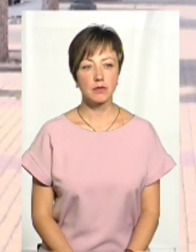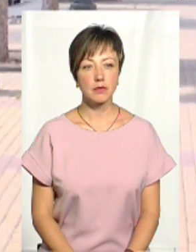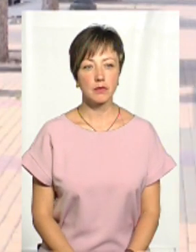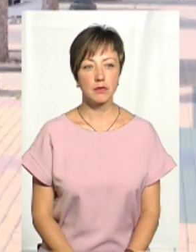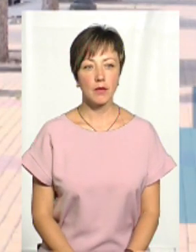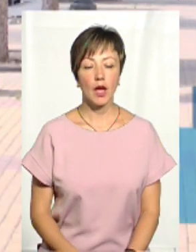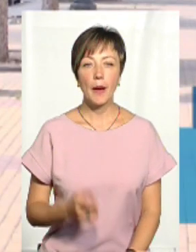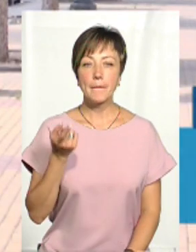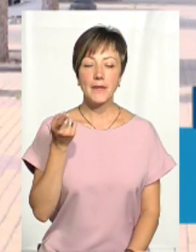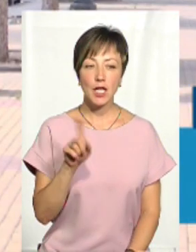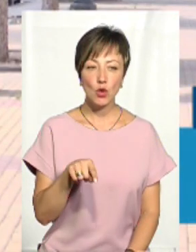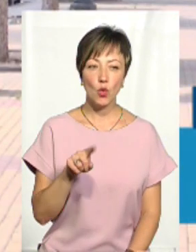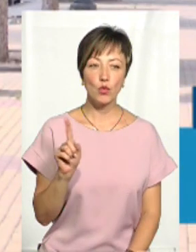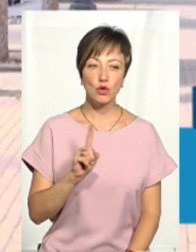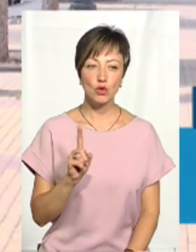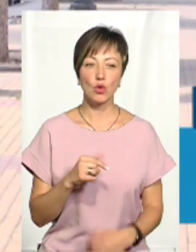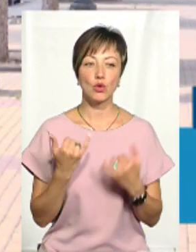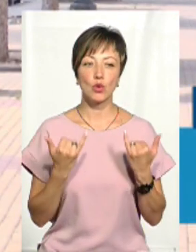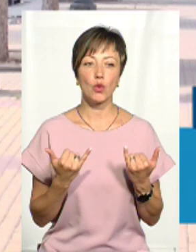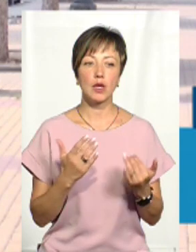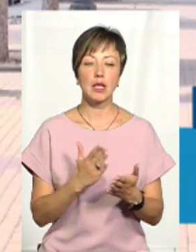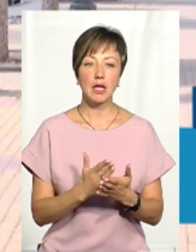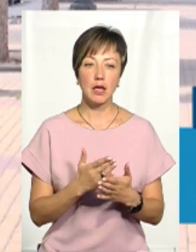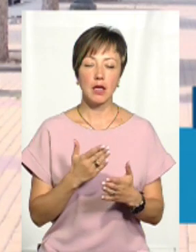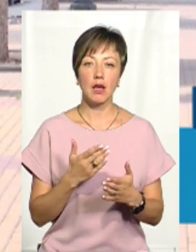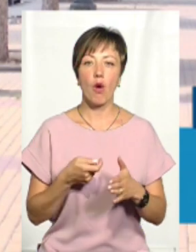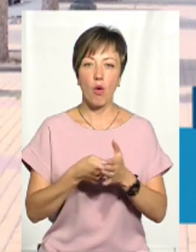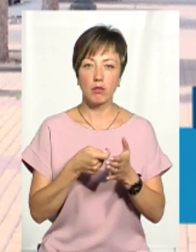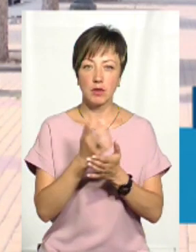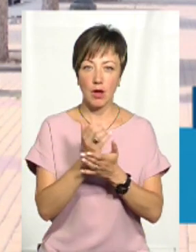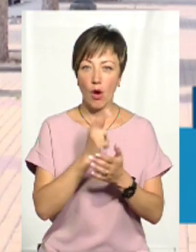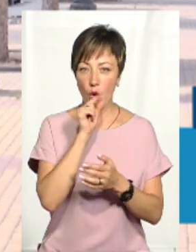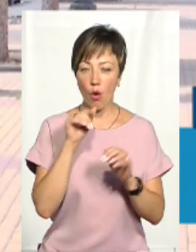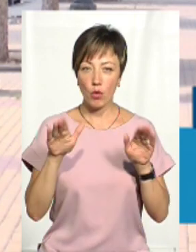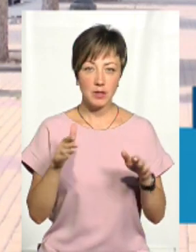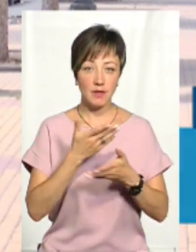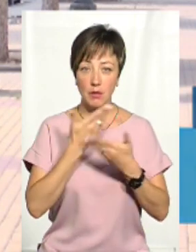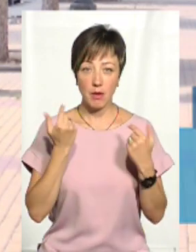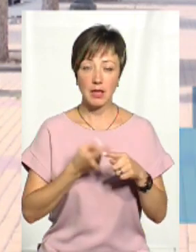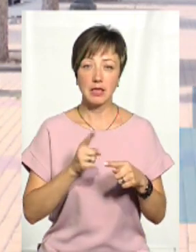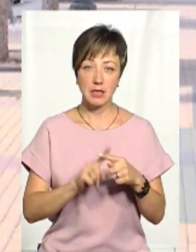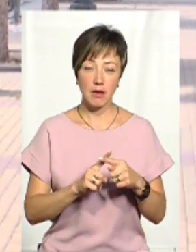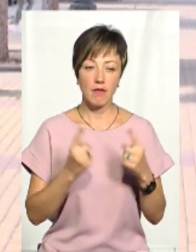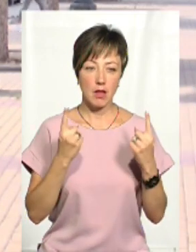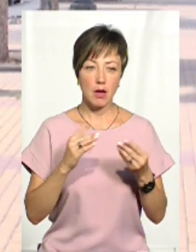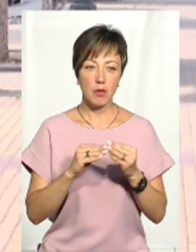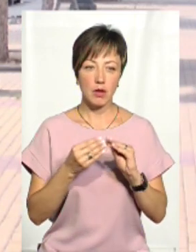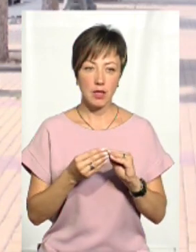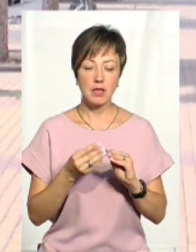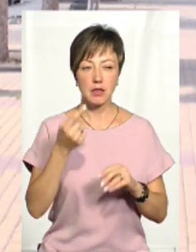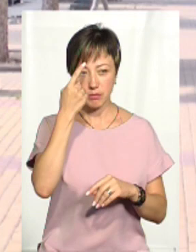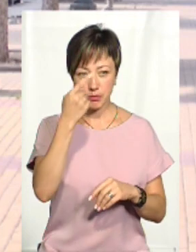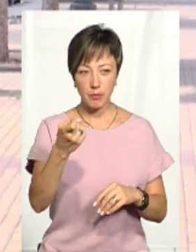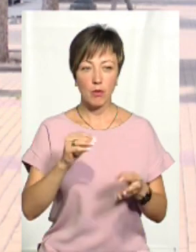При тому, що сьогодні є кормова база для горобців, а горобців нема, це вже дуже велика проблема. Це вже сигнал